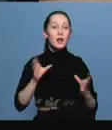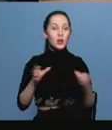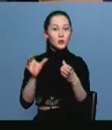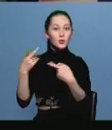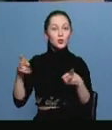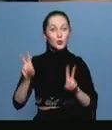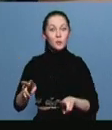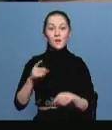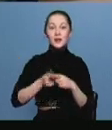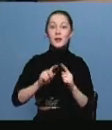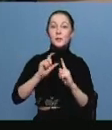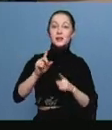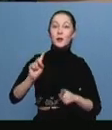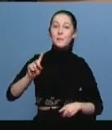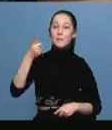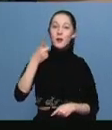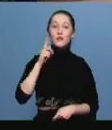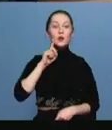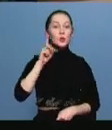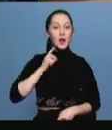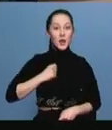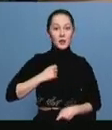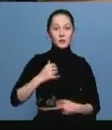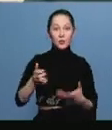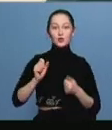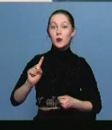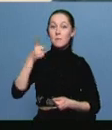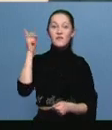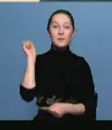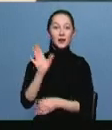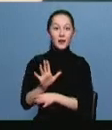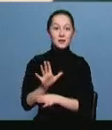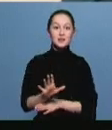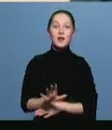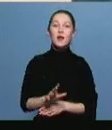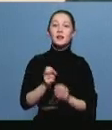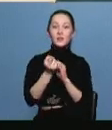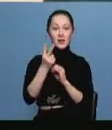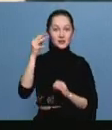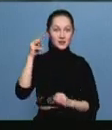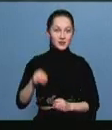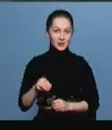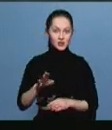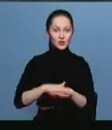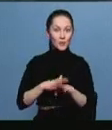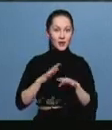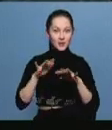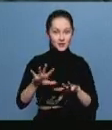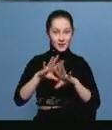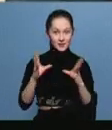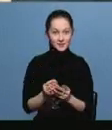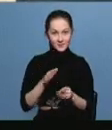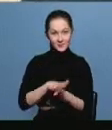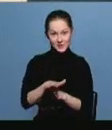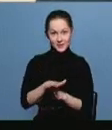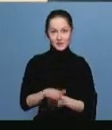же, на присяге, первые в Удмуртии юноармейцы получили первый приказ – совершить 12 тысяч добрых дел. Светлана Буланова, Руслан